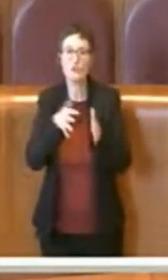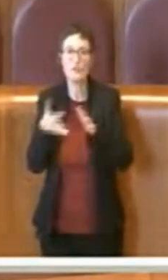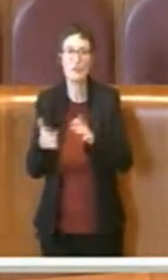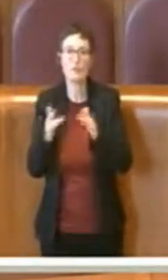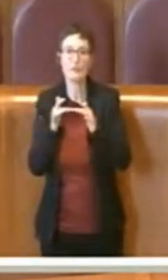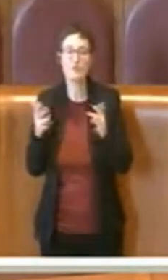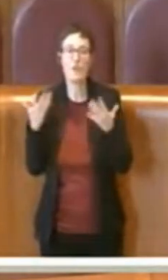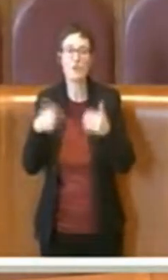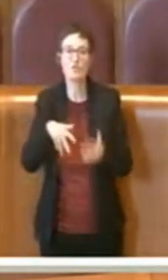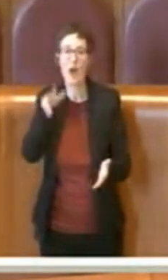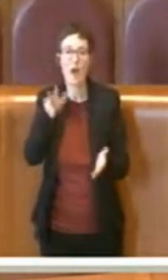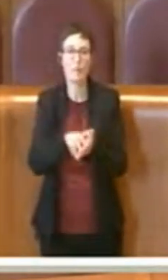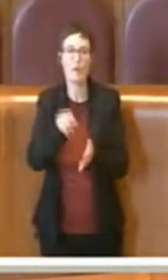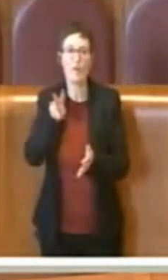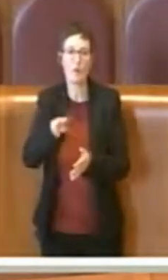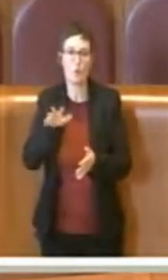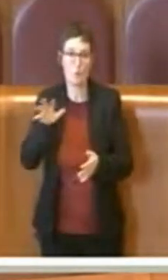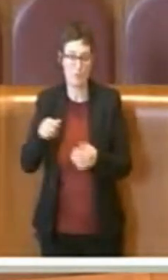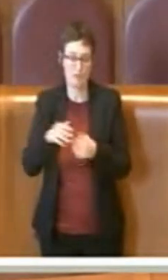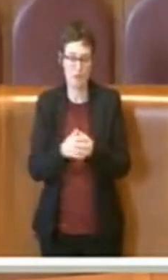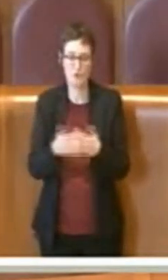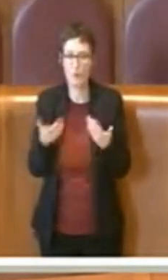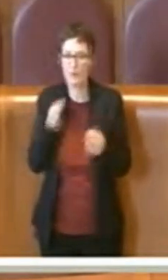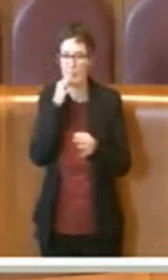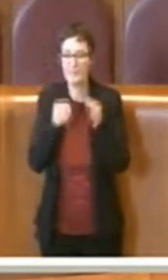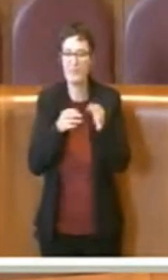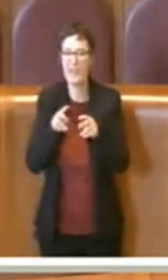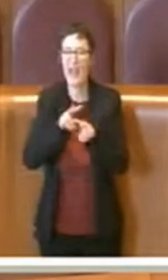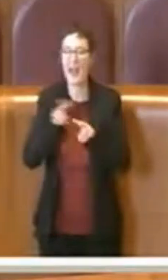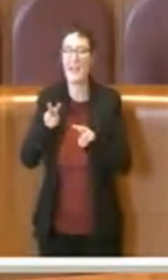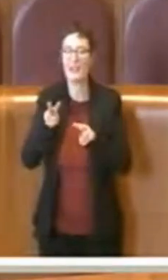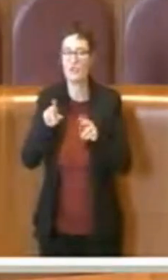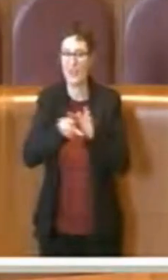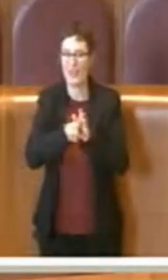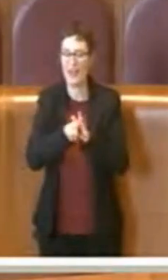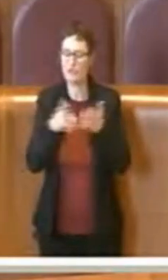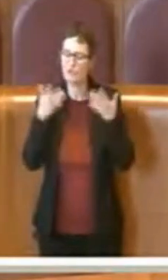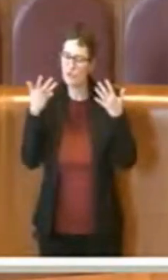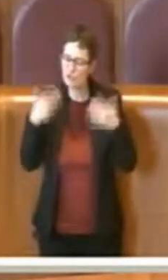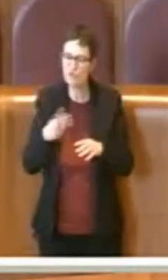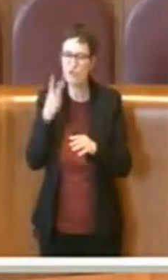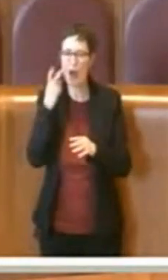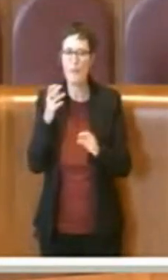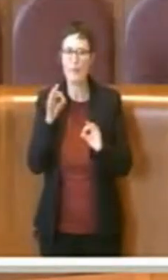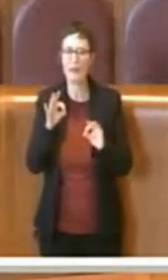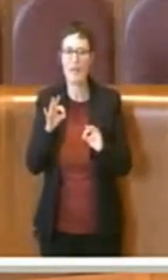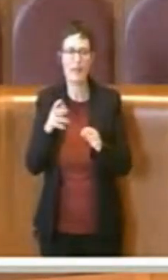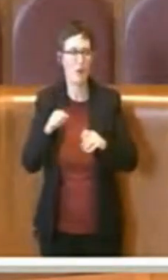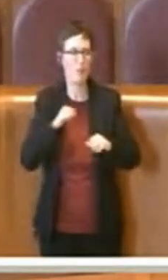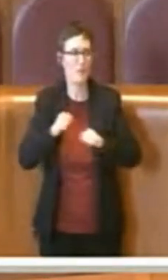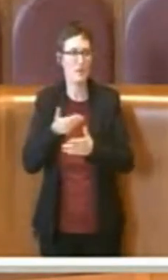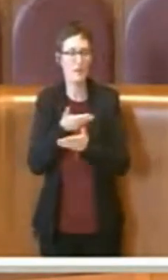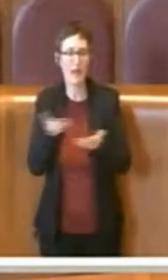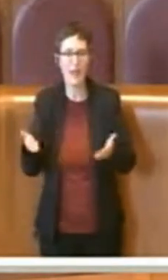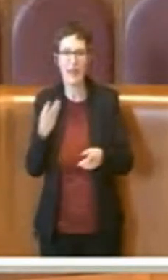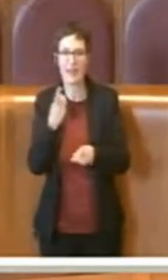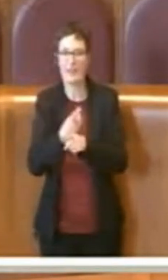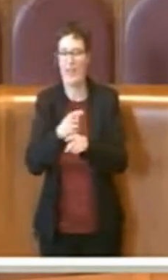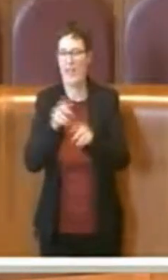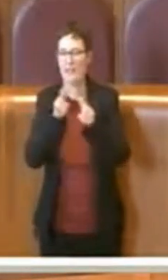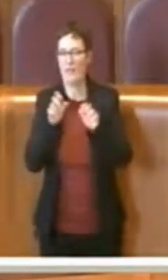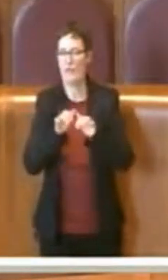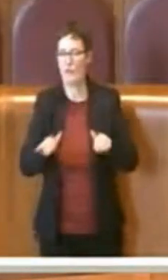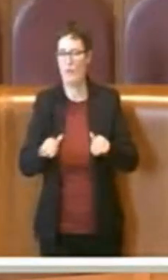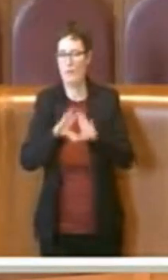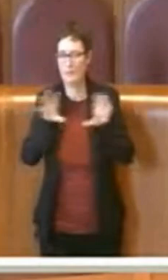quindi già le leggi nazionali prevedono che le amministrazioni pubbliche siano digitalizzate, che possano funzionare